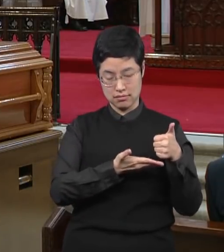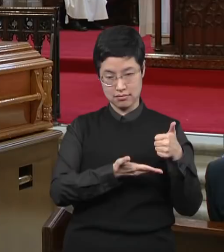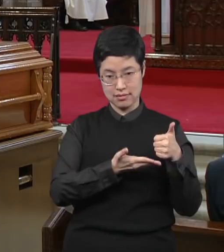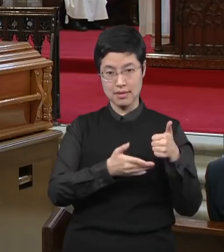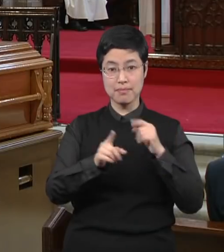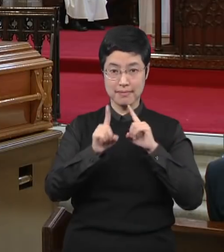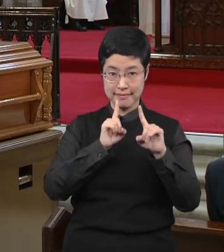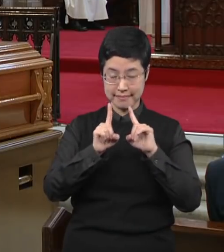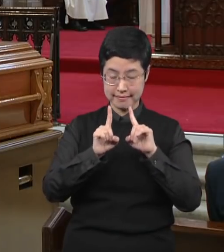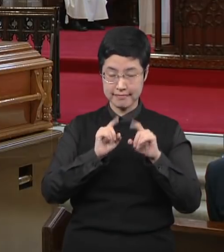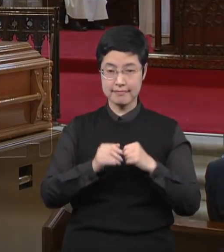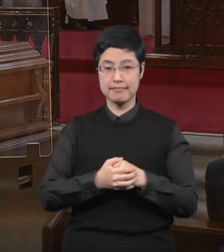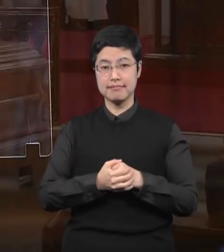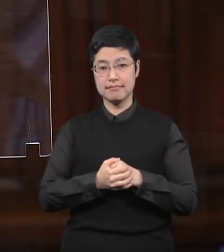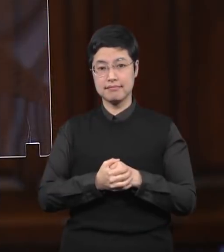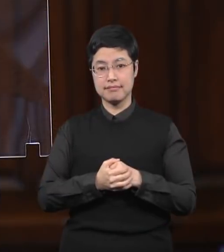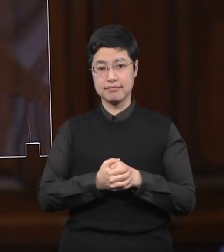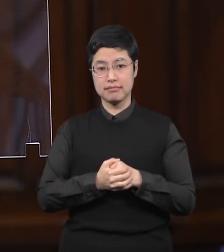주기영님의 이 말씀들은